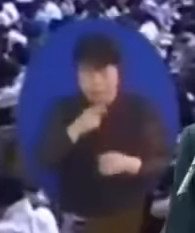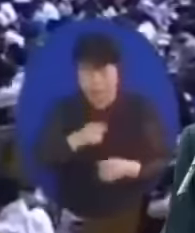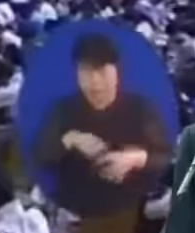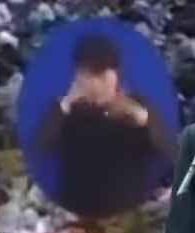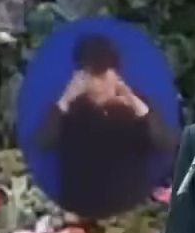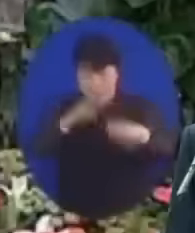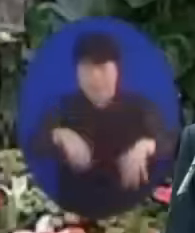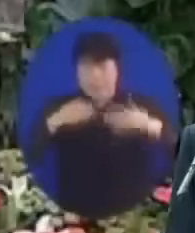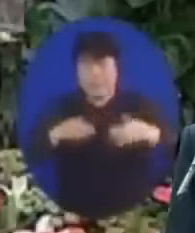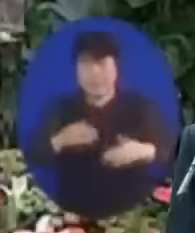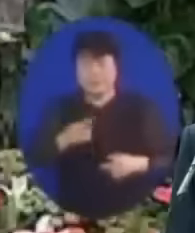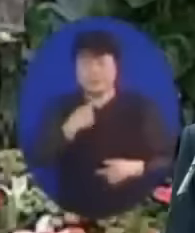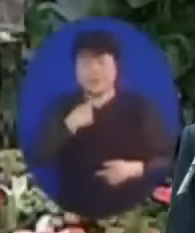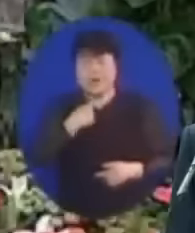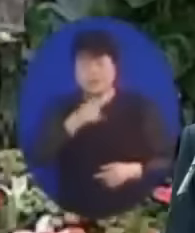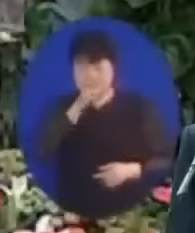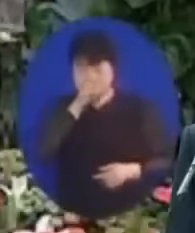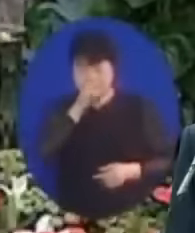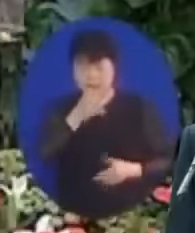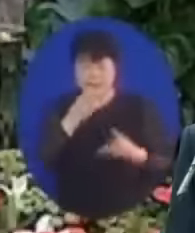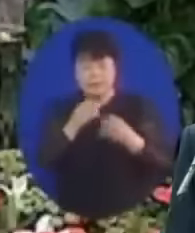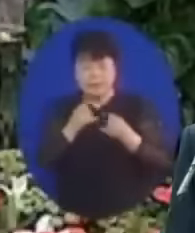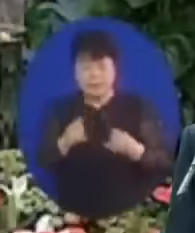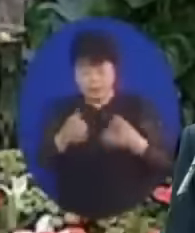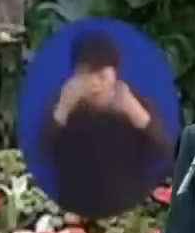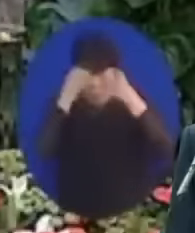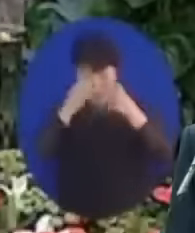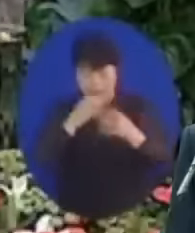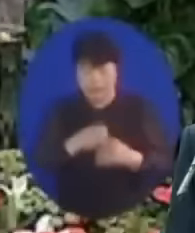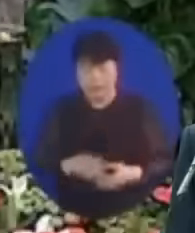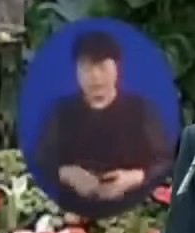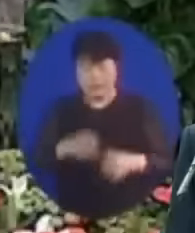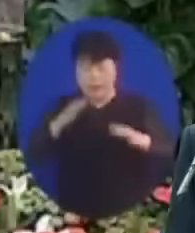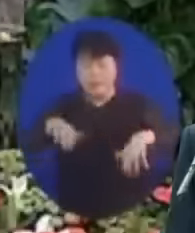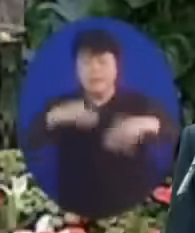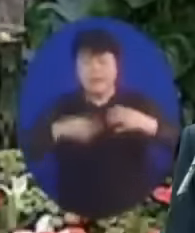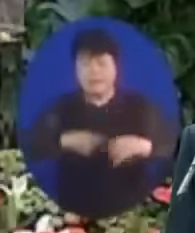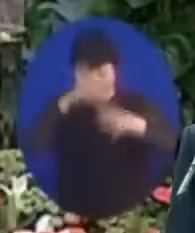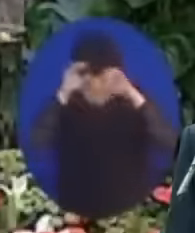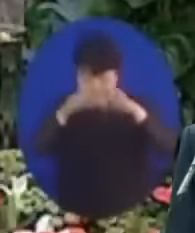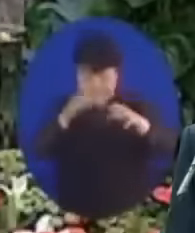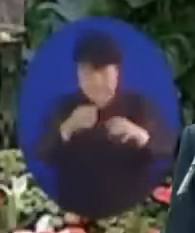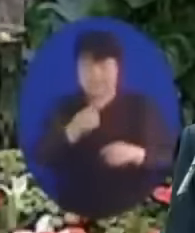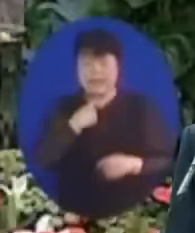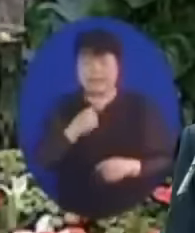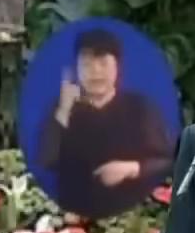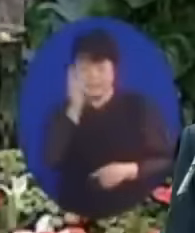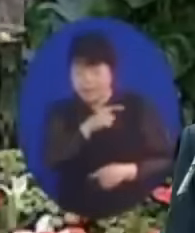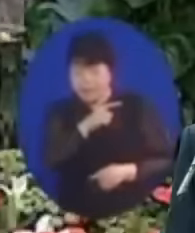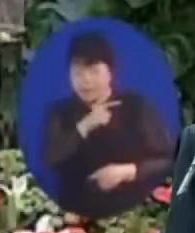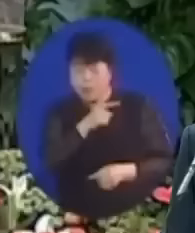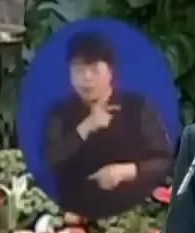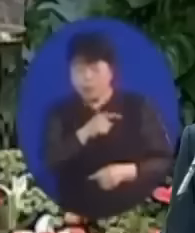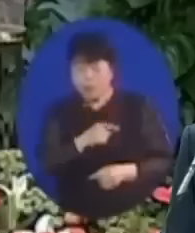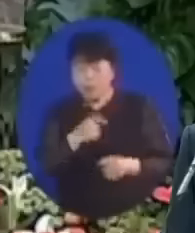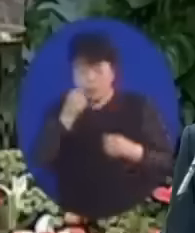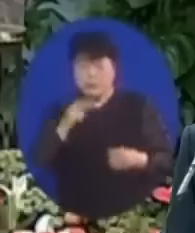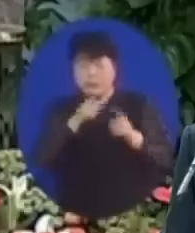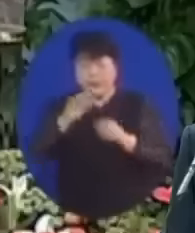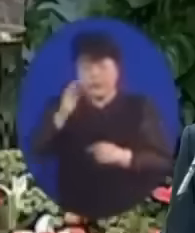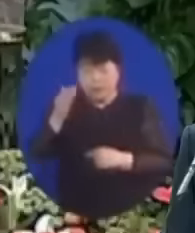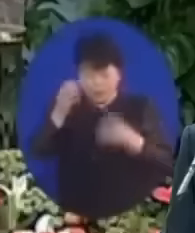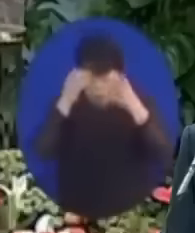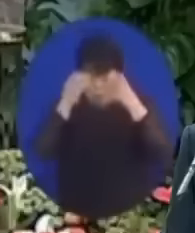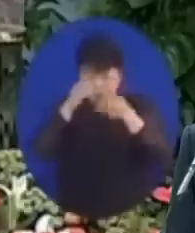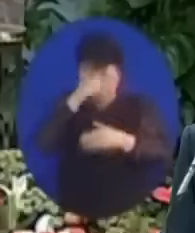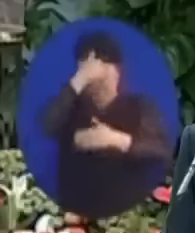통하지 않은 사람이 없습니다. 그러나 많은 사람이 고난의 비바람을 당해서 더 나빠지고 더 못 살게 되고 더